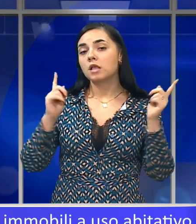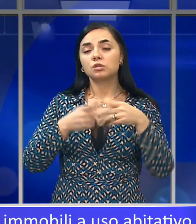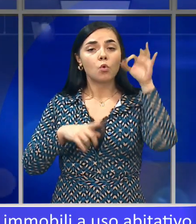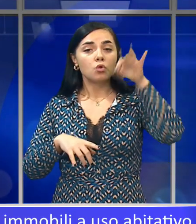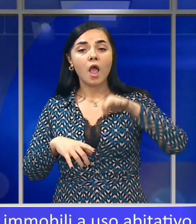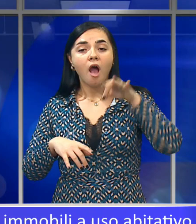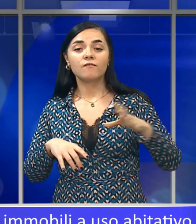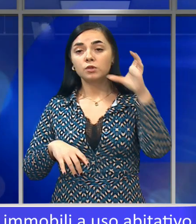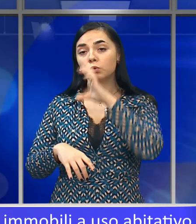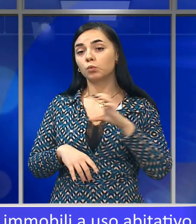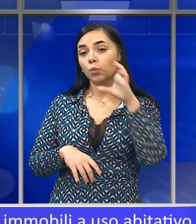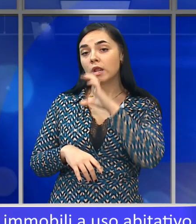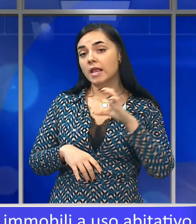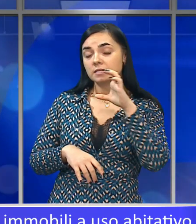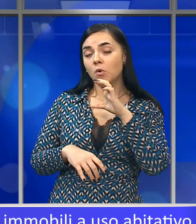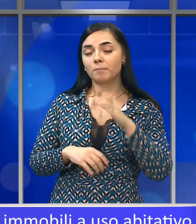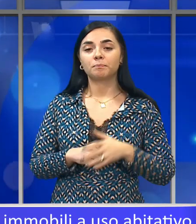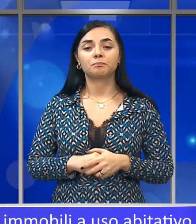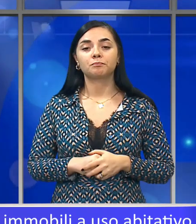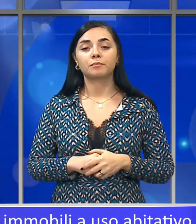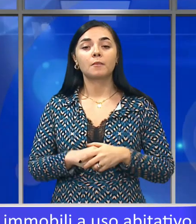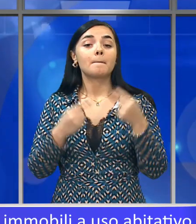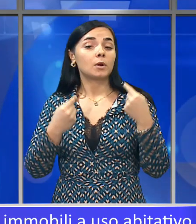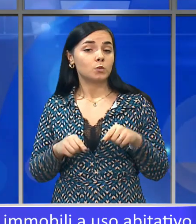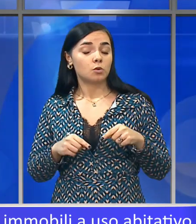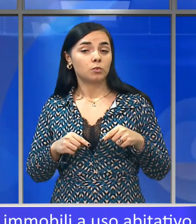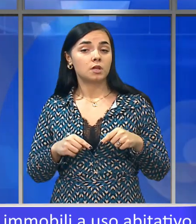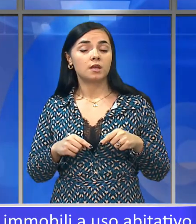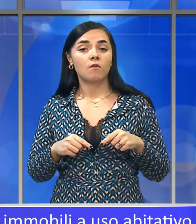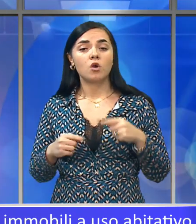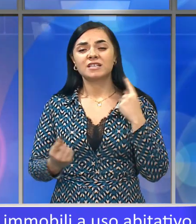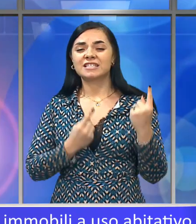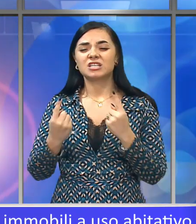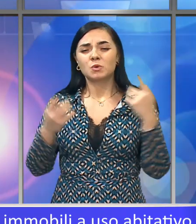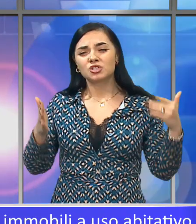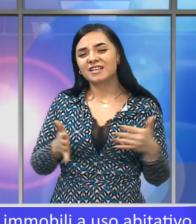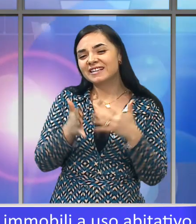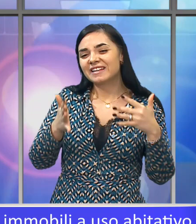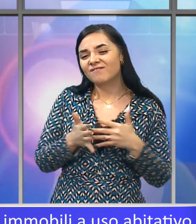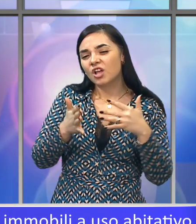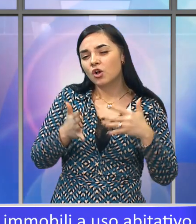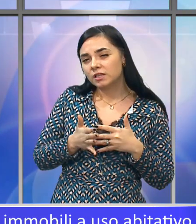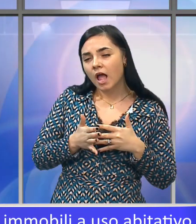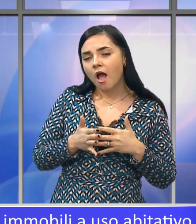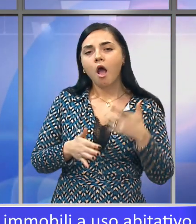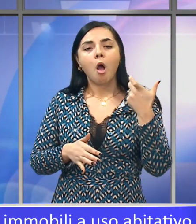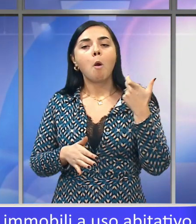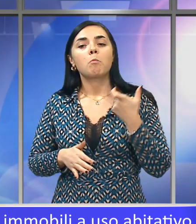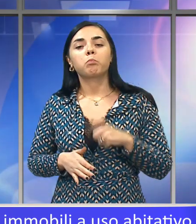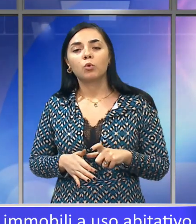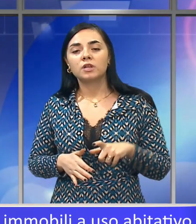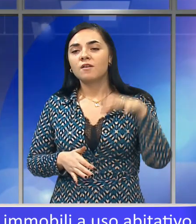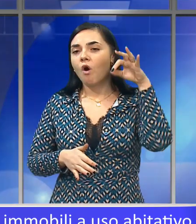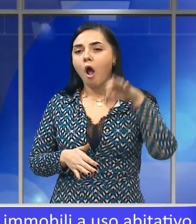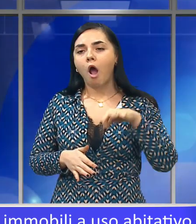a ad uso turistico questo fenomeno crea alcuni problemi Per chi cerca un posto dove vivere